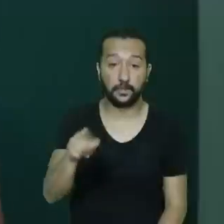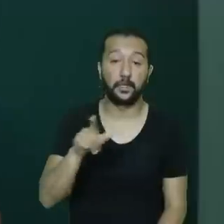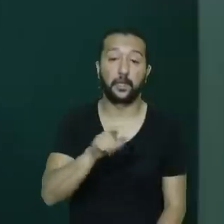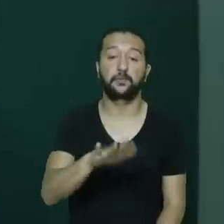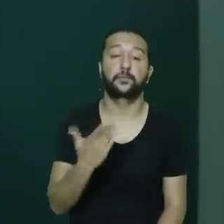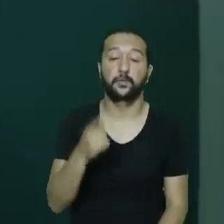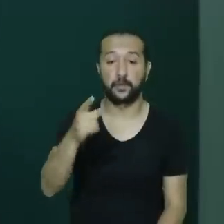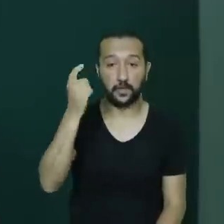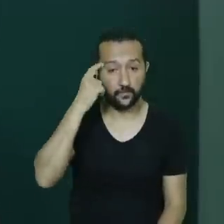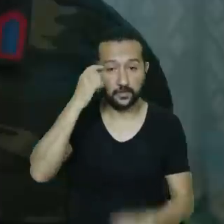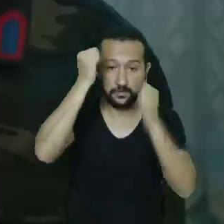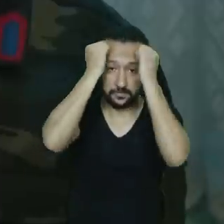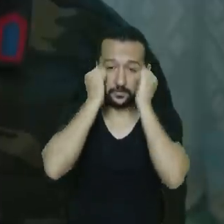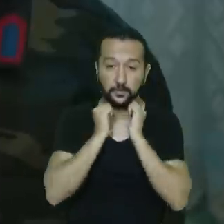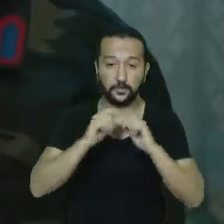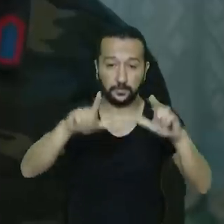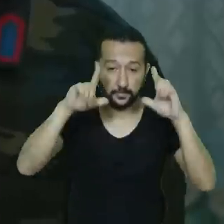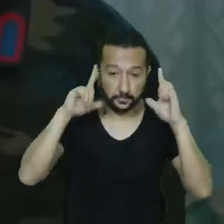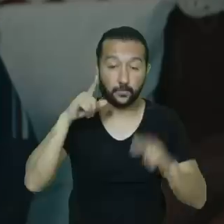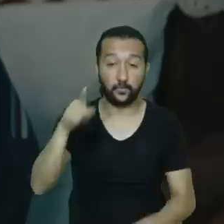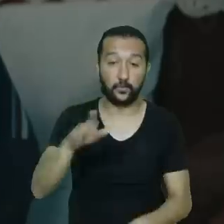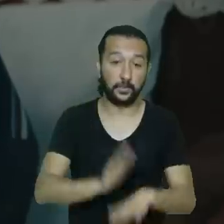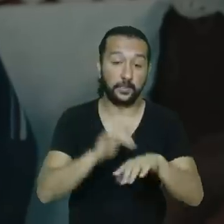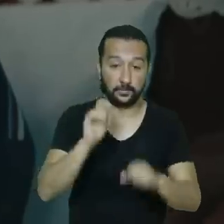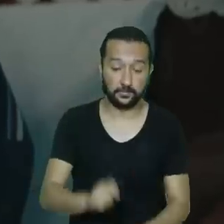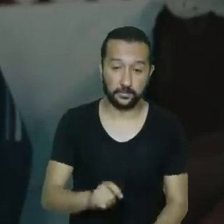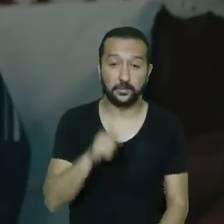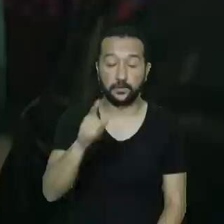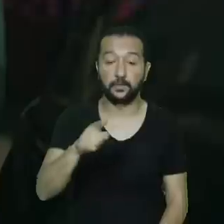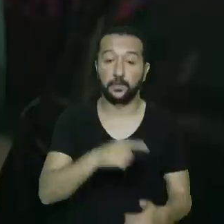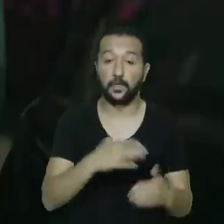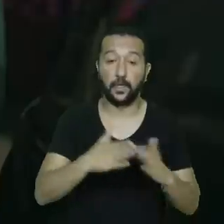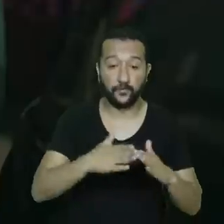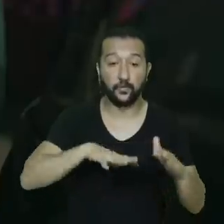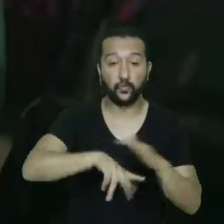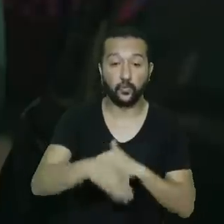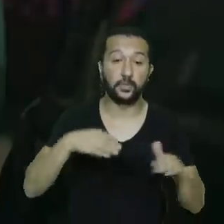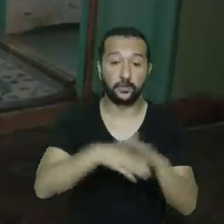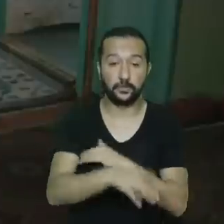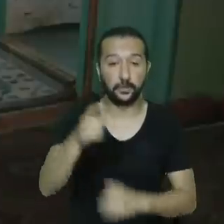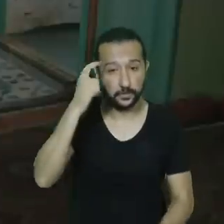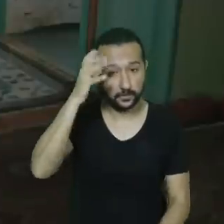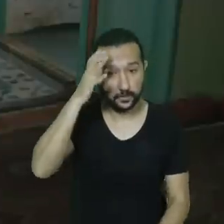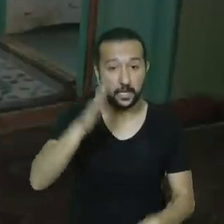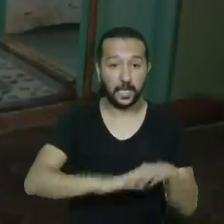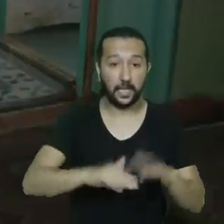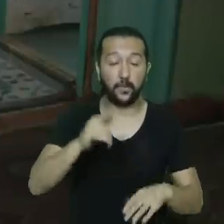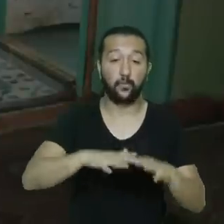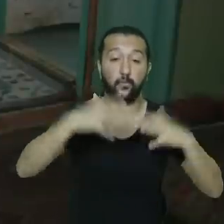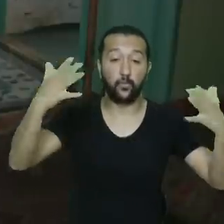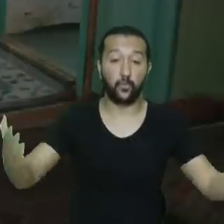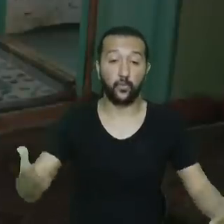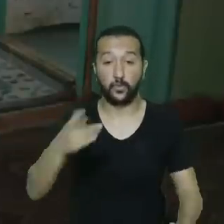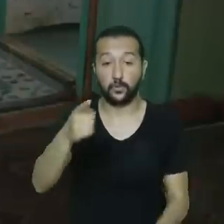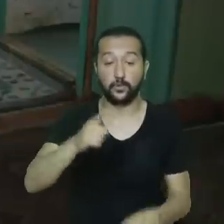de. Kafalarına takmışlar o hayalet var ya Gatsby'nin maskesini. Belli evi soyacaklar kafaya takmışlar. Ellerinde de öyle koca